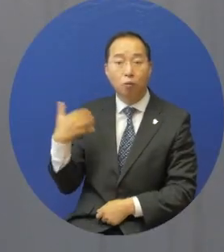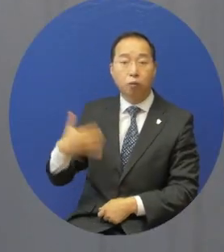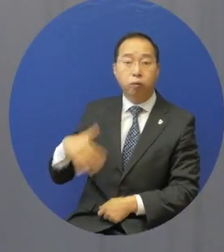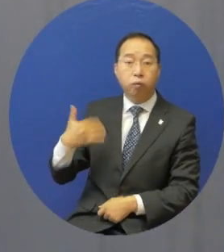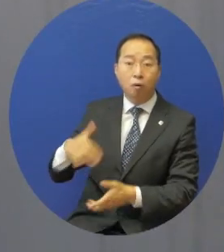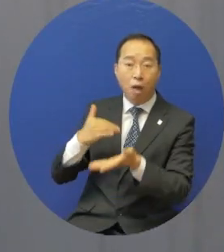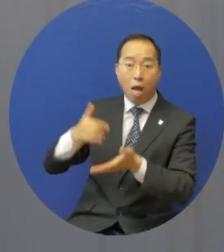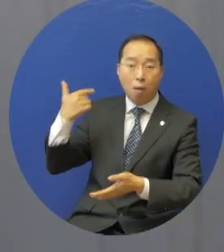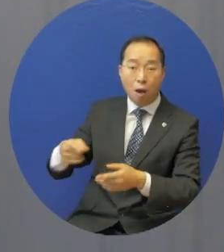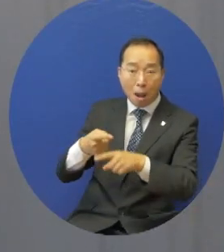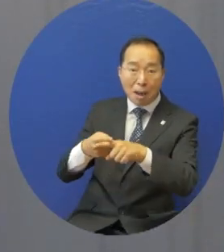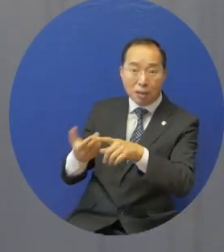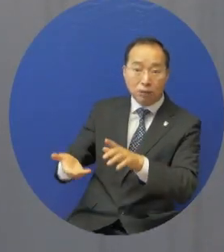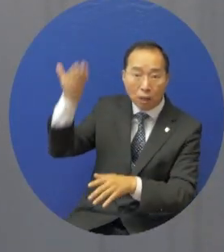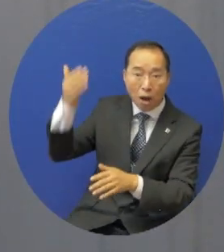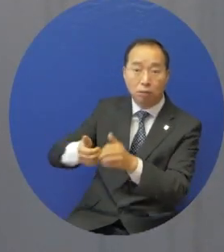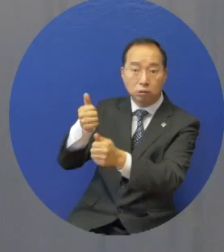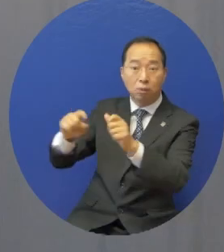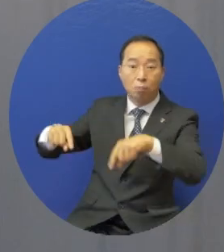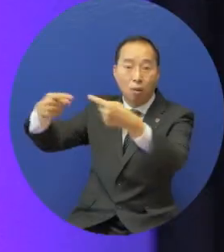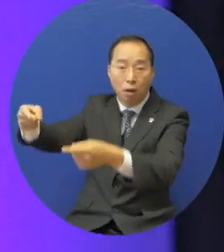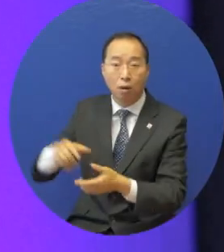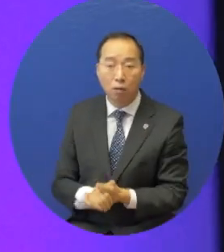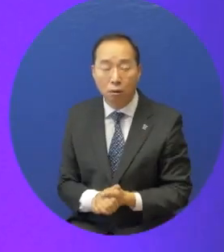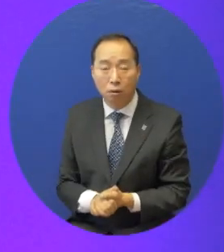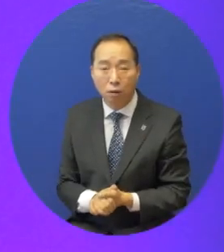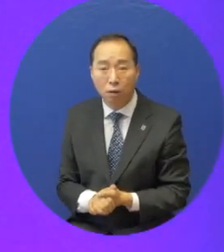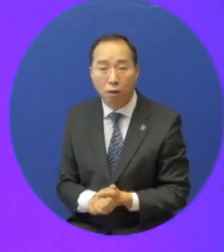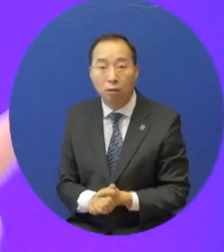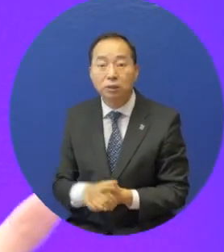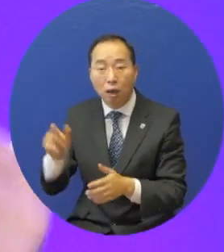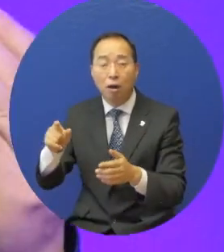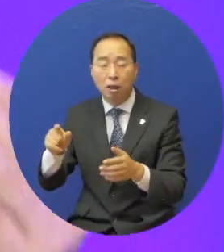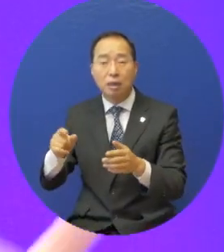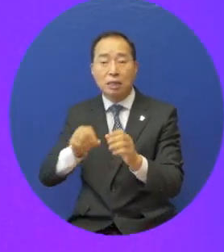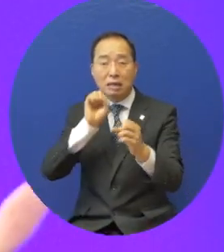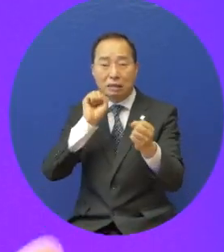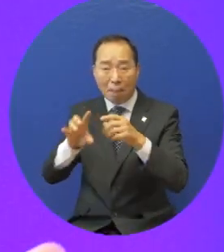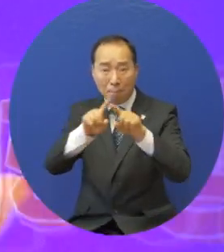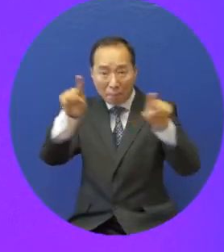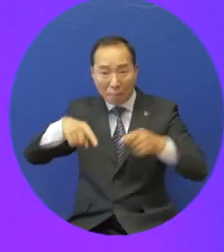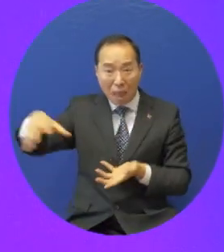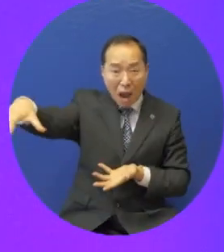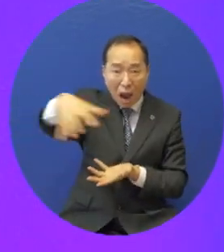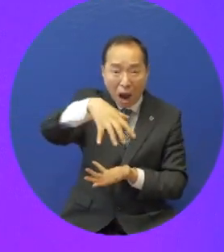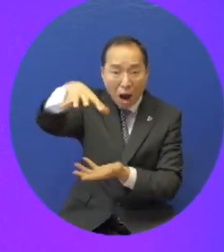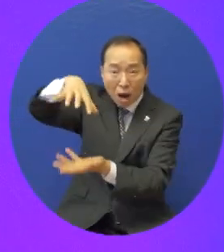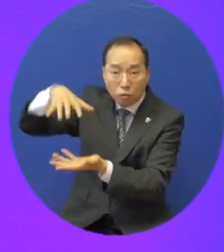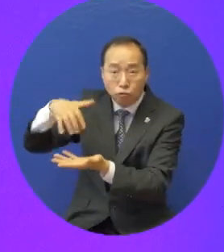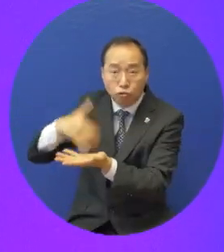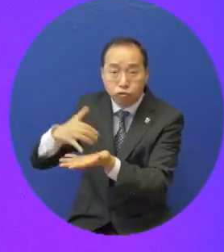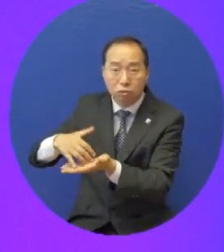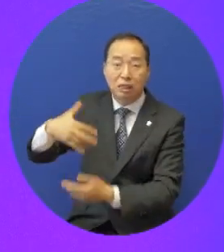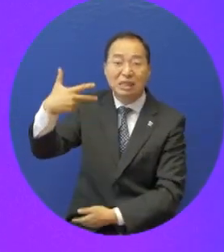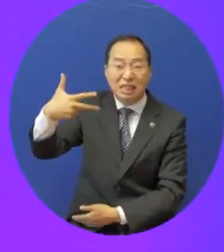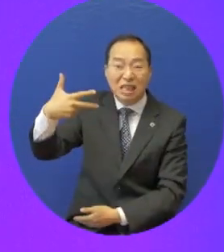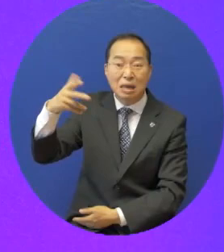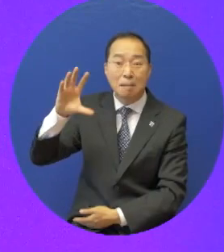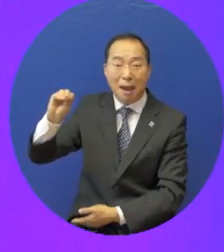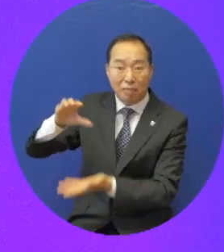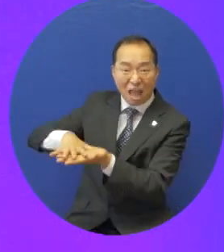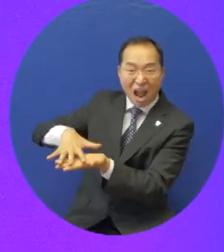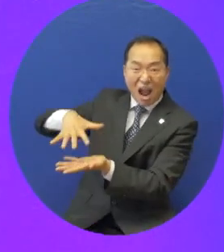봤다는 거예요. 기가 막힌 일이죠. 네. 그리고 이틀 동안 수거된 답지가 무려 7만 장이 넘어요.